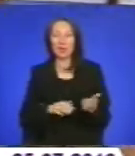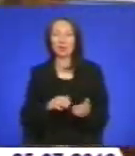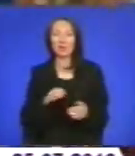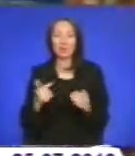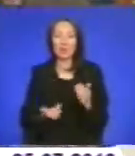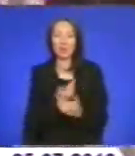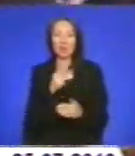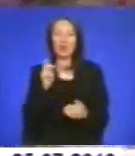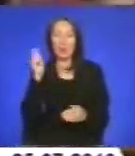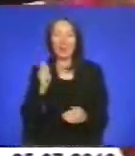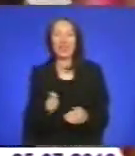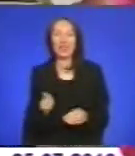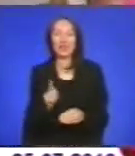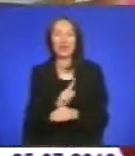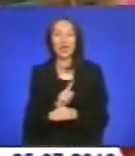до Тернополя.